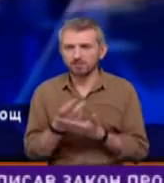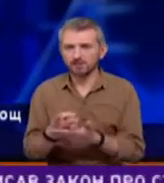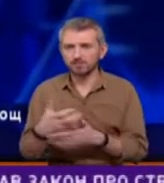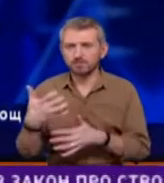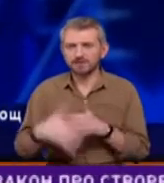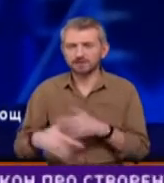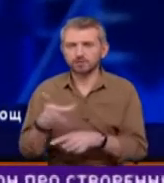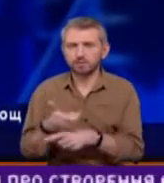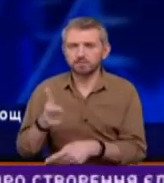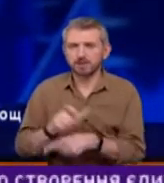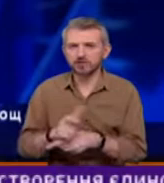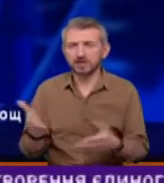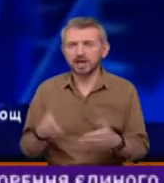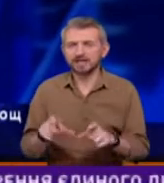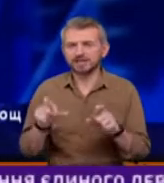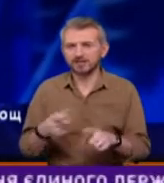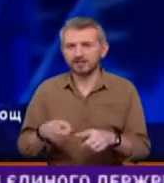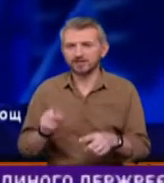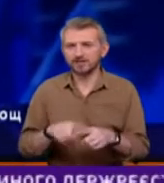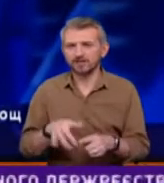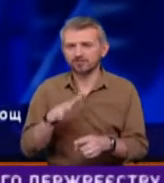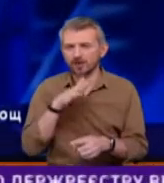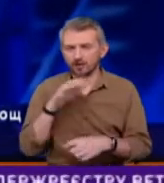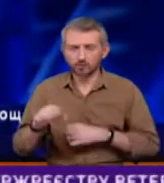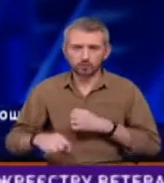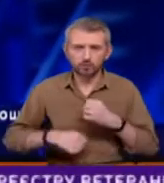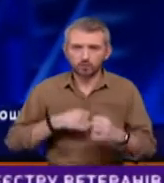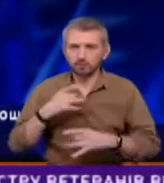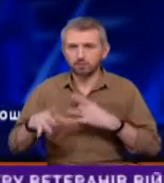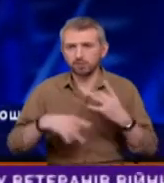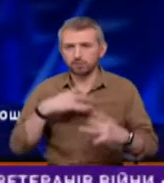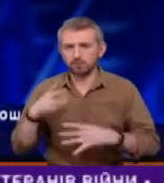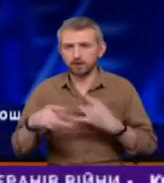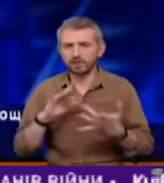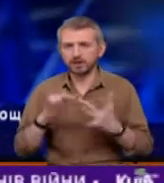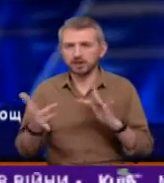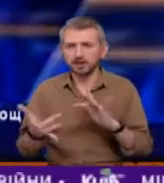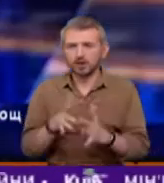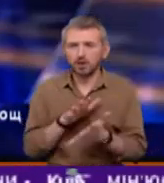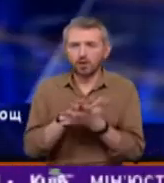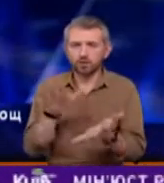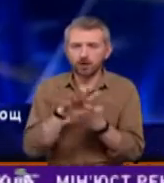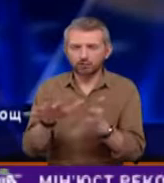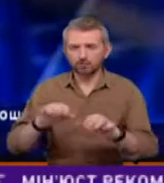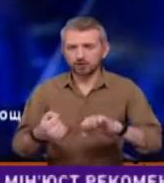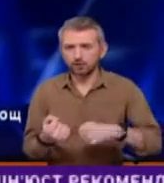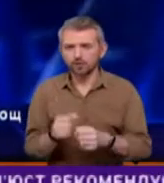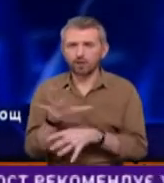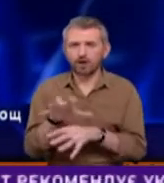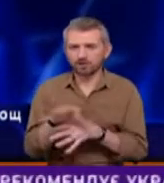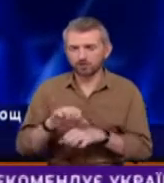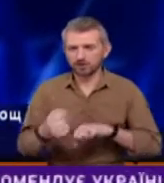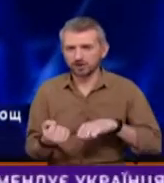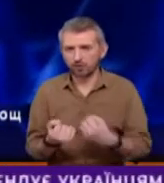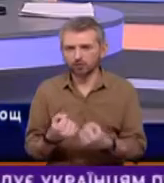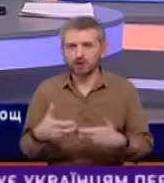пасивну більшість, яка сиділа і в цей час збурювалася в інтернеті, обгажуючи один одного, і гавкаючи один на одного,